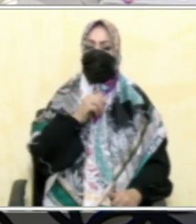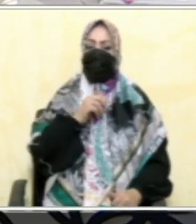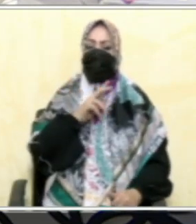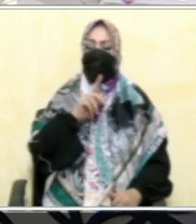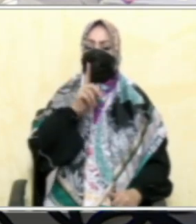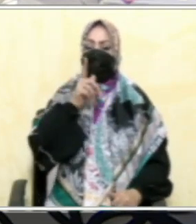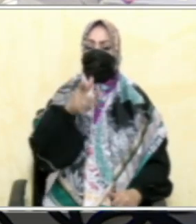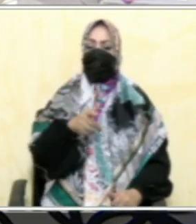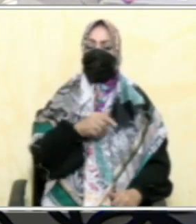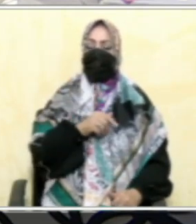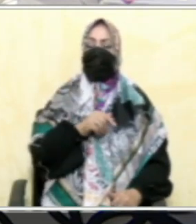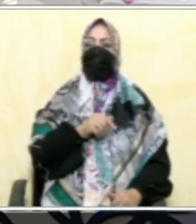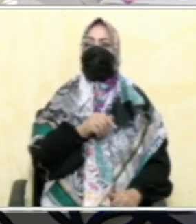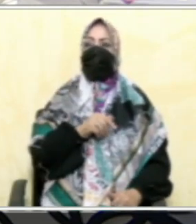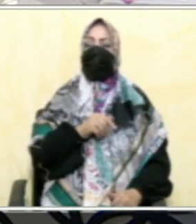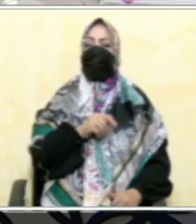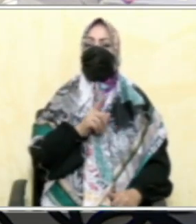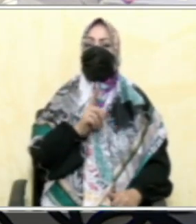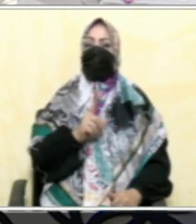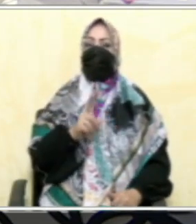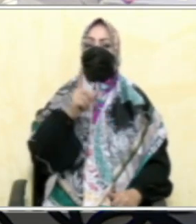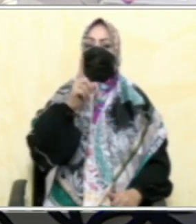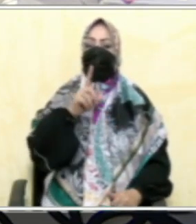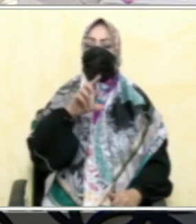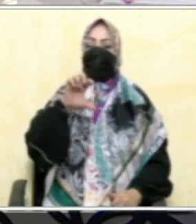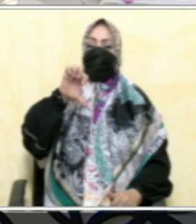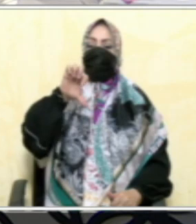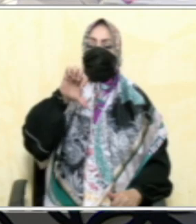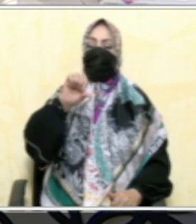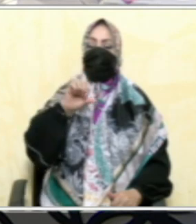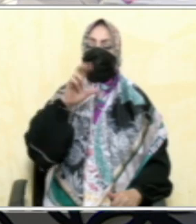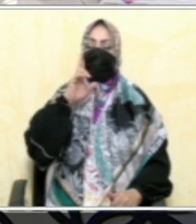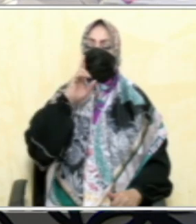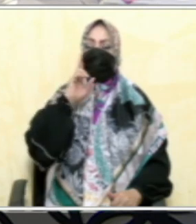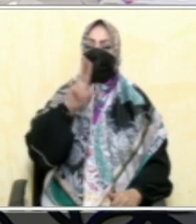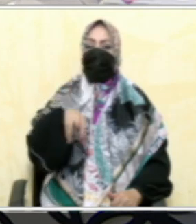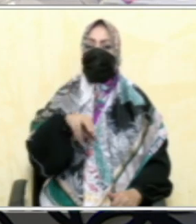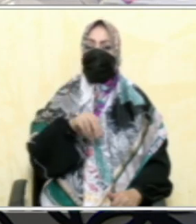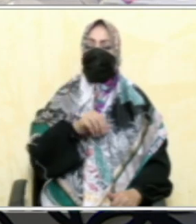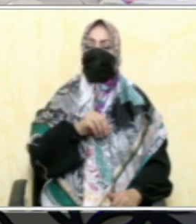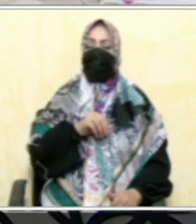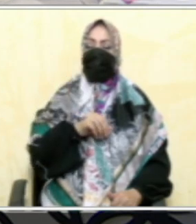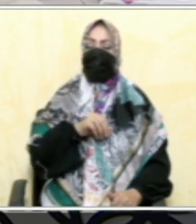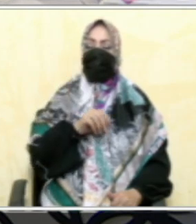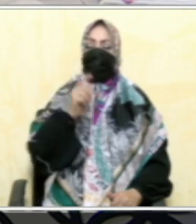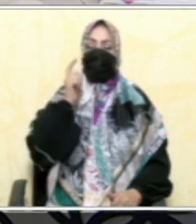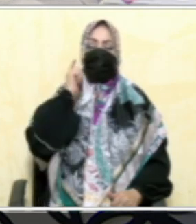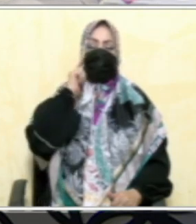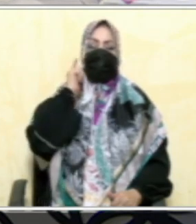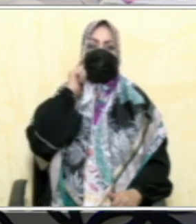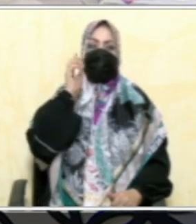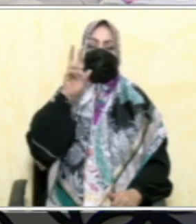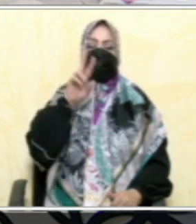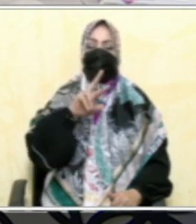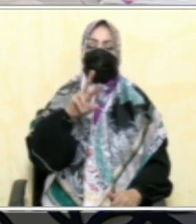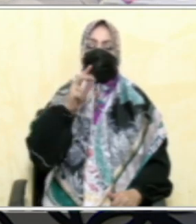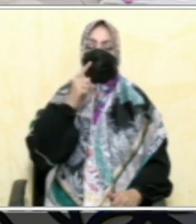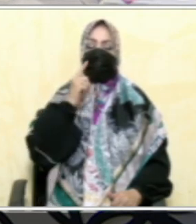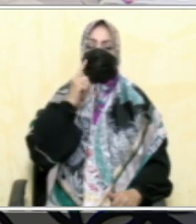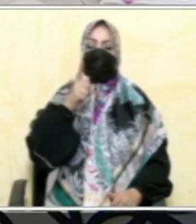وبمسامع أذاني نسمع فيها الأبلات ماشيين على سبة أصغارهم تخشيش. نعم. بشكل لا يوصف يا حضرة الشيخ.